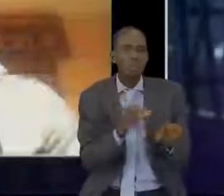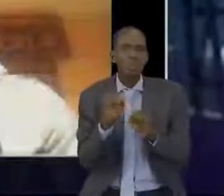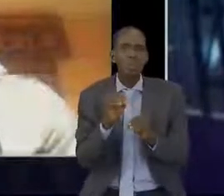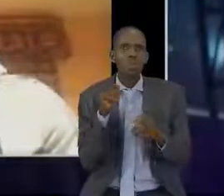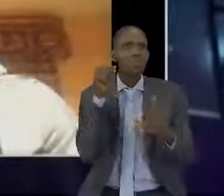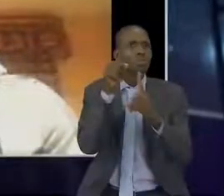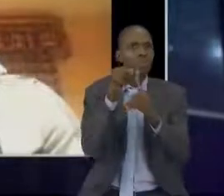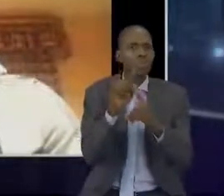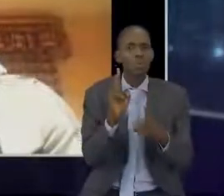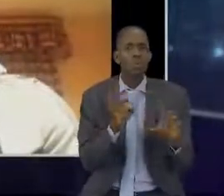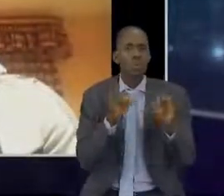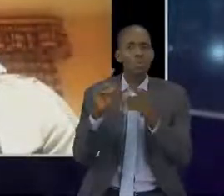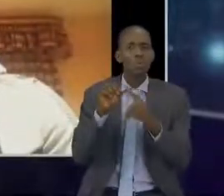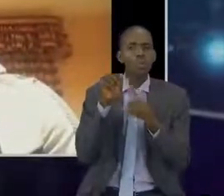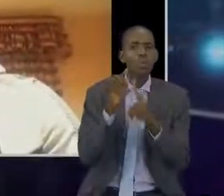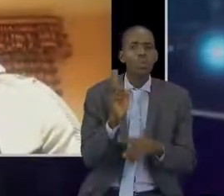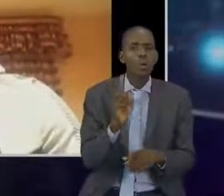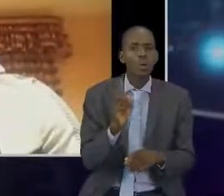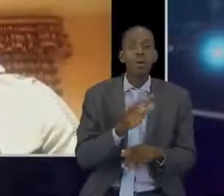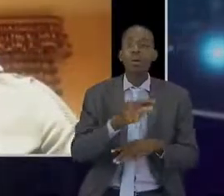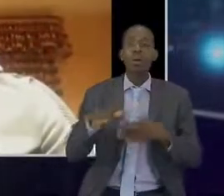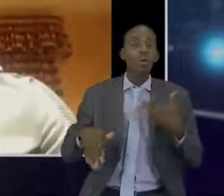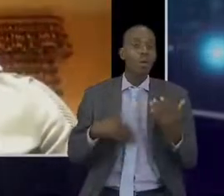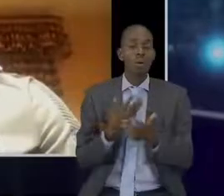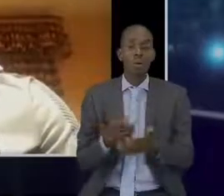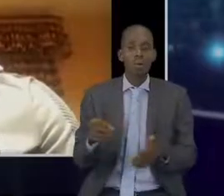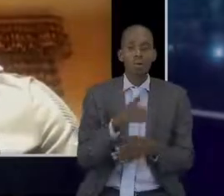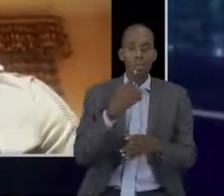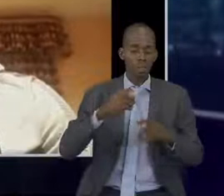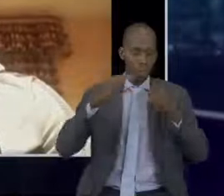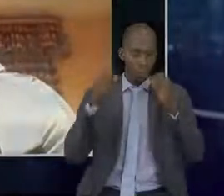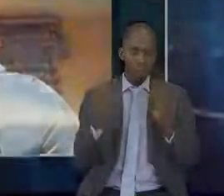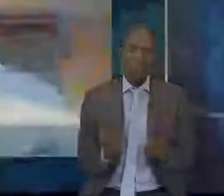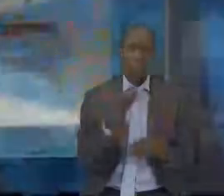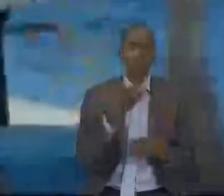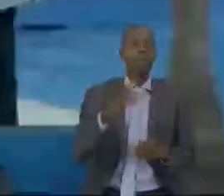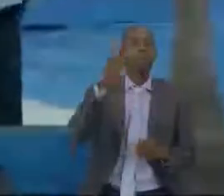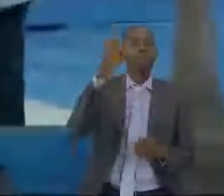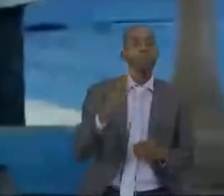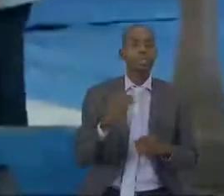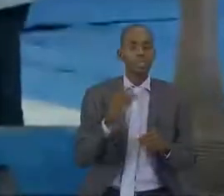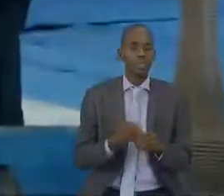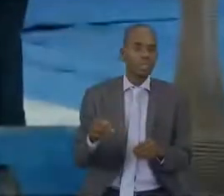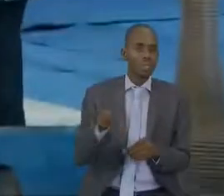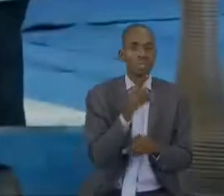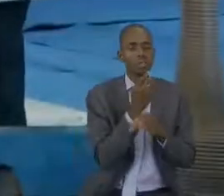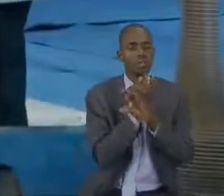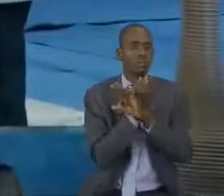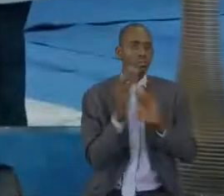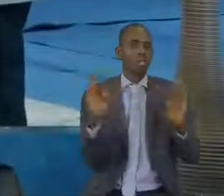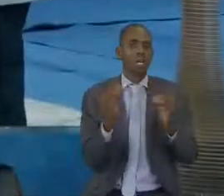allons-nous? Eux tous, la puissance de Dieu, dans leur libération, est